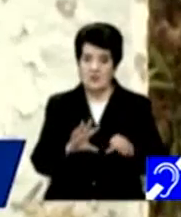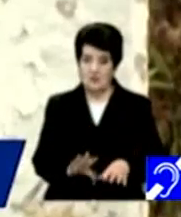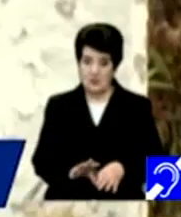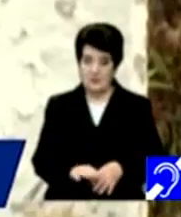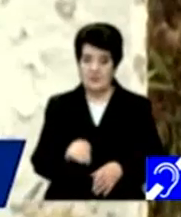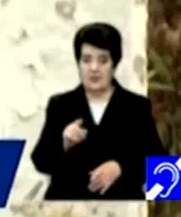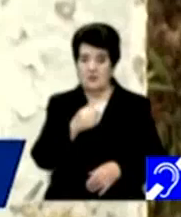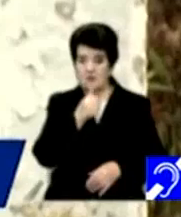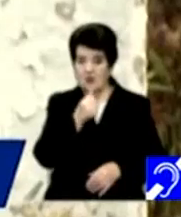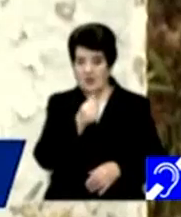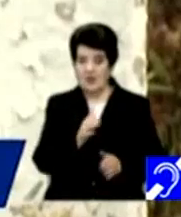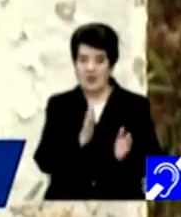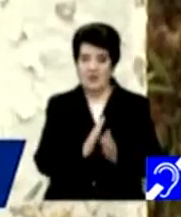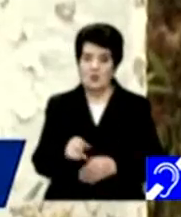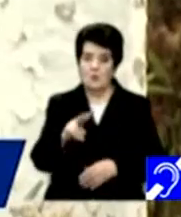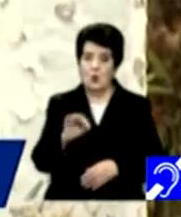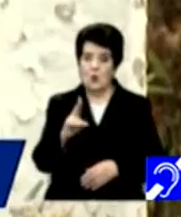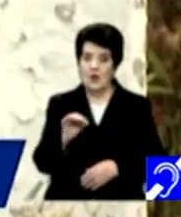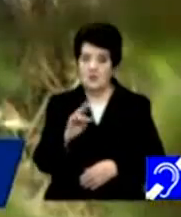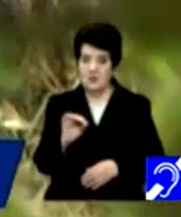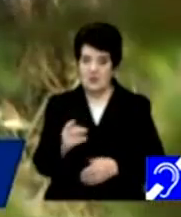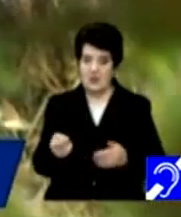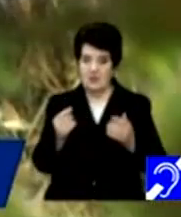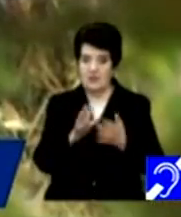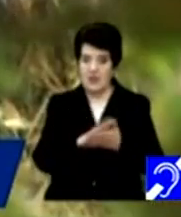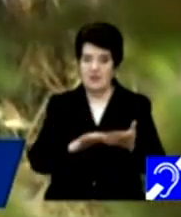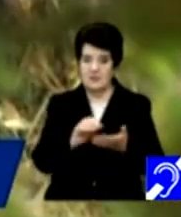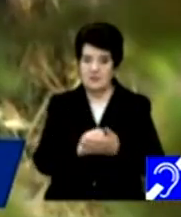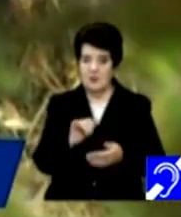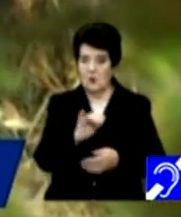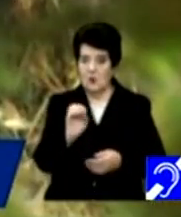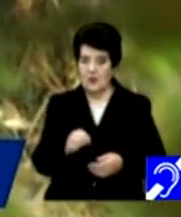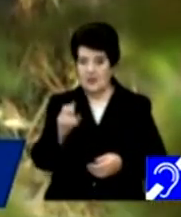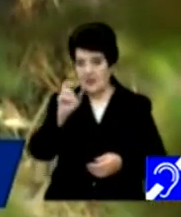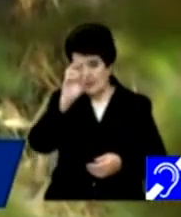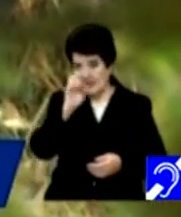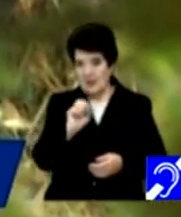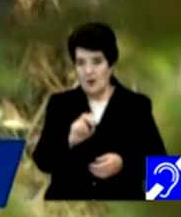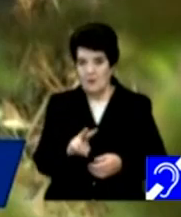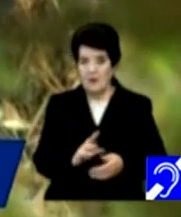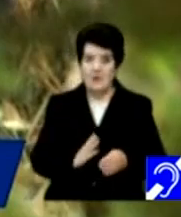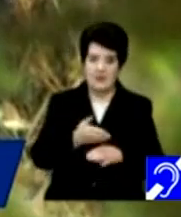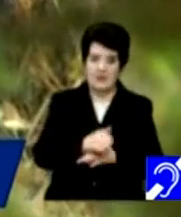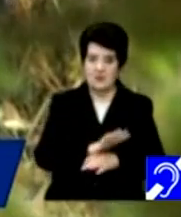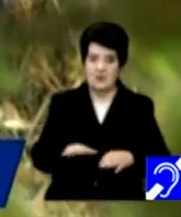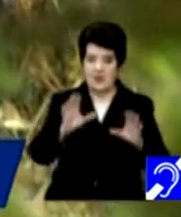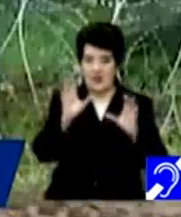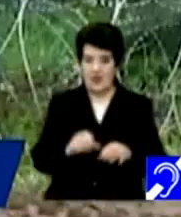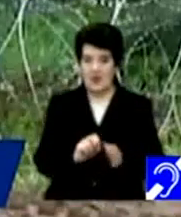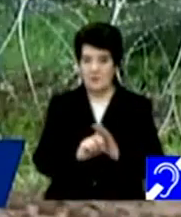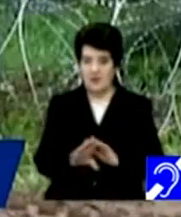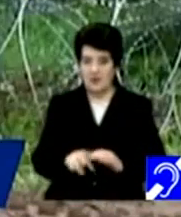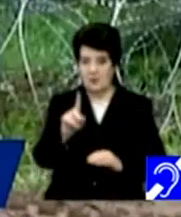bază încercările regimului Lukashenko de a destabiliza UE și statele sale membre prin facilitarea trecerei ilegale a migranților